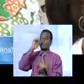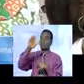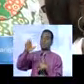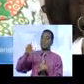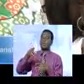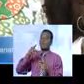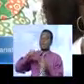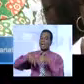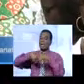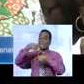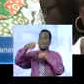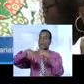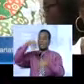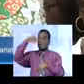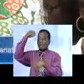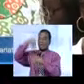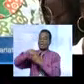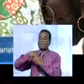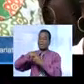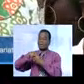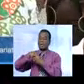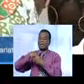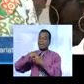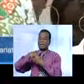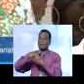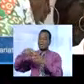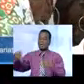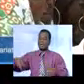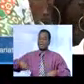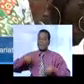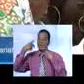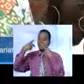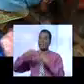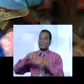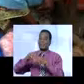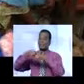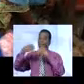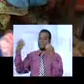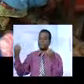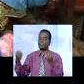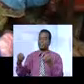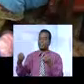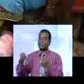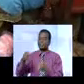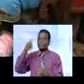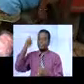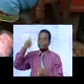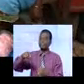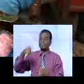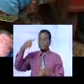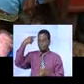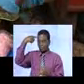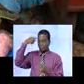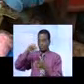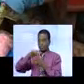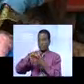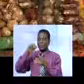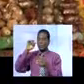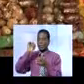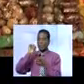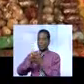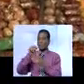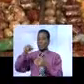lancer dans la vie entrepreneuriale. Il faut croire en son